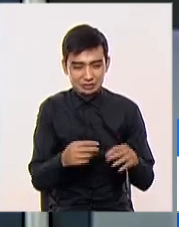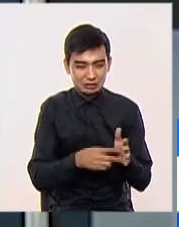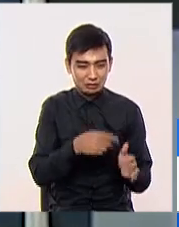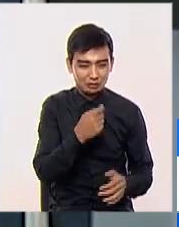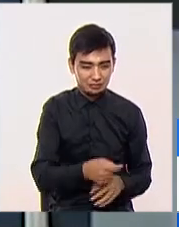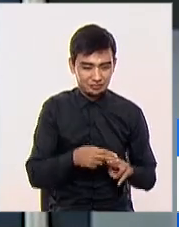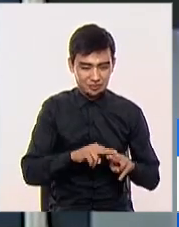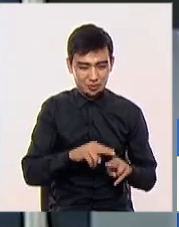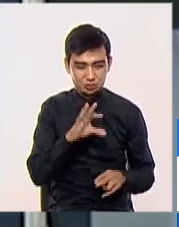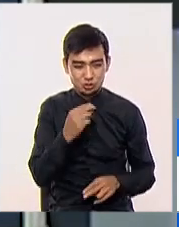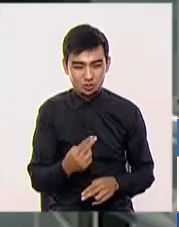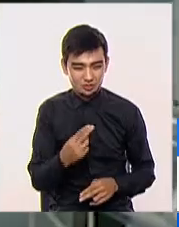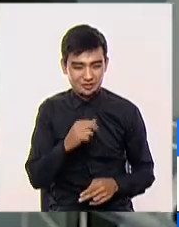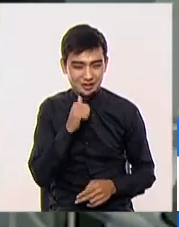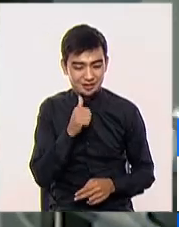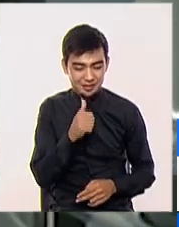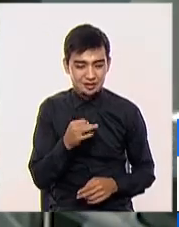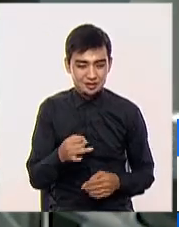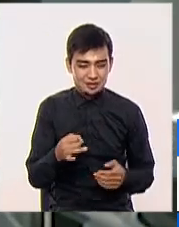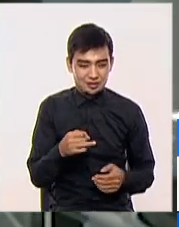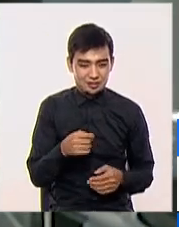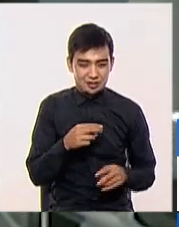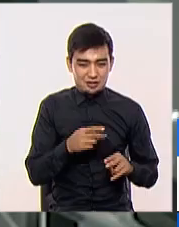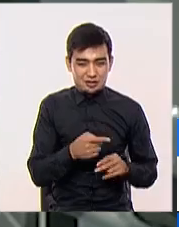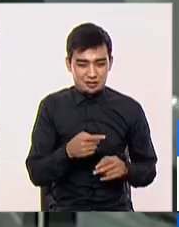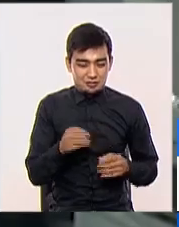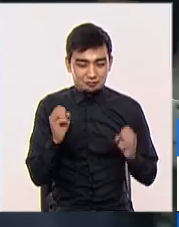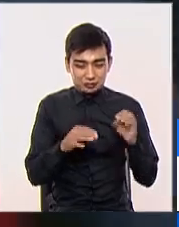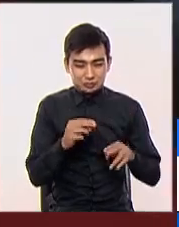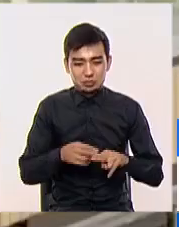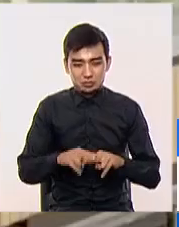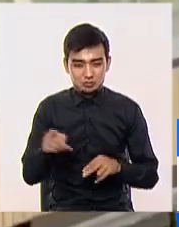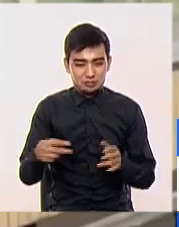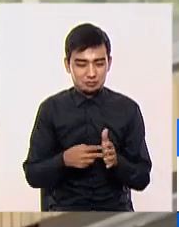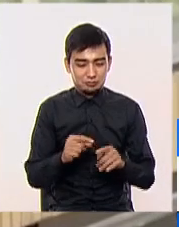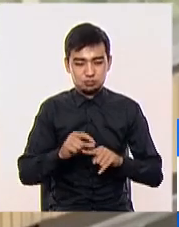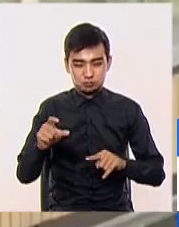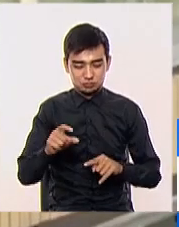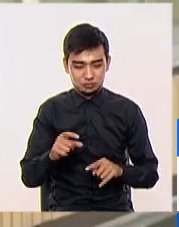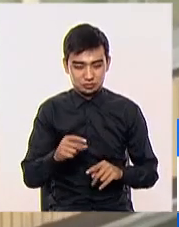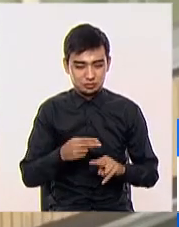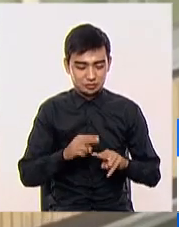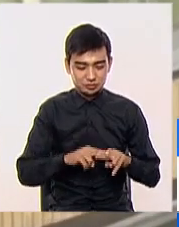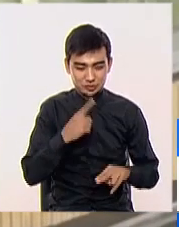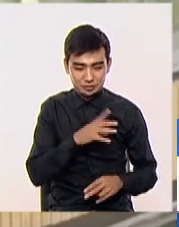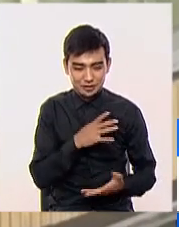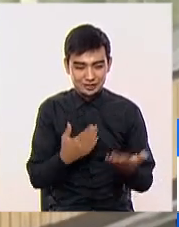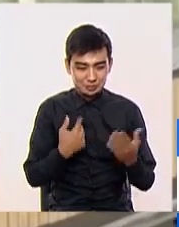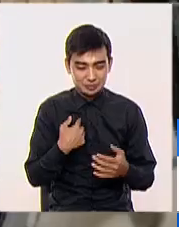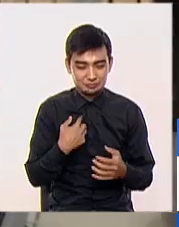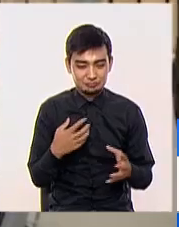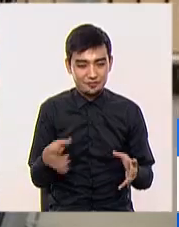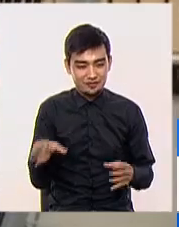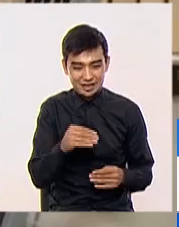себестоимость продукта провоцирует ажиотаж и социальную напряженность. Кроме того, способствует росту рыночной цены. Если не можем